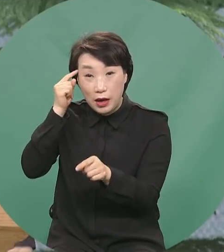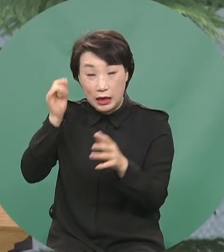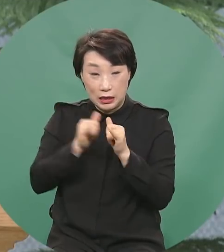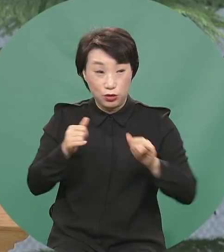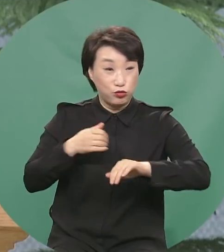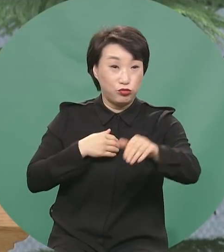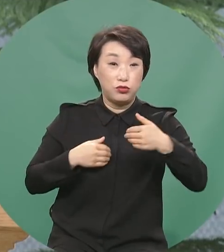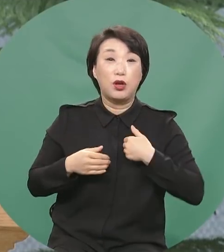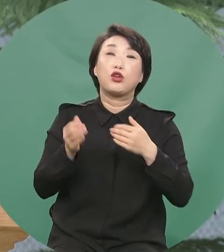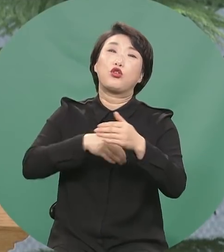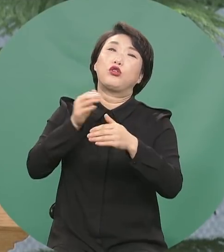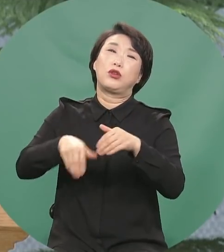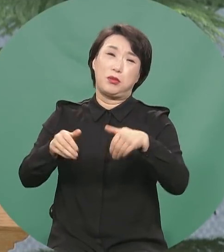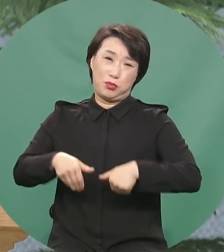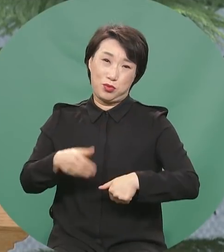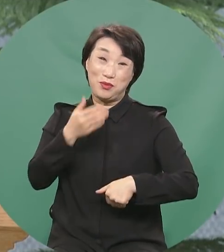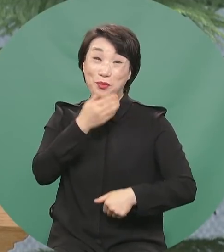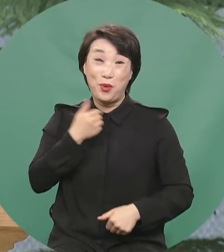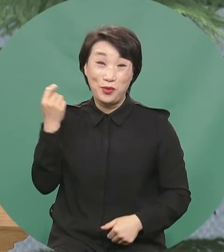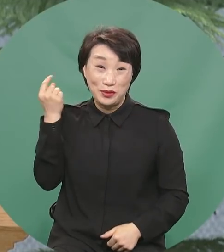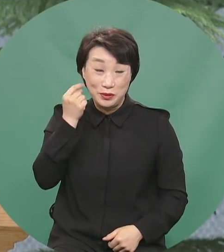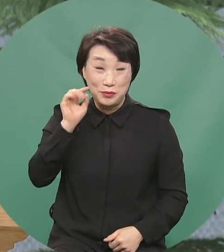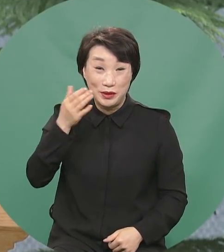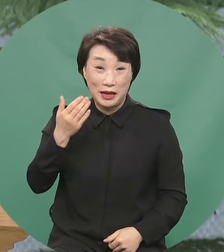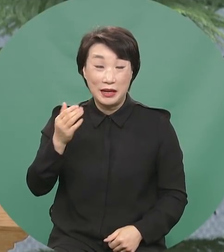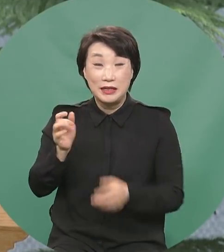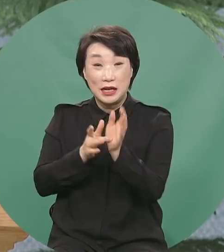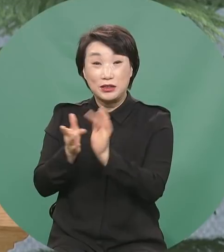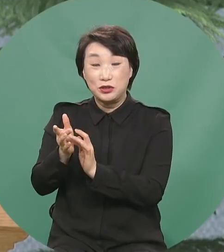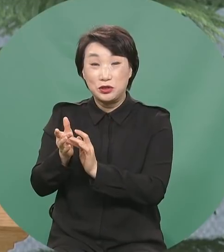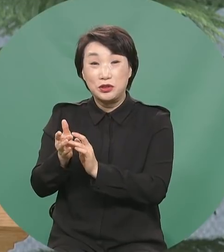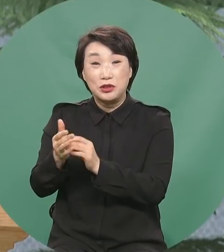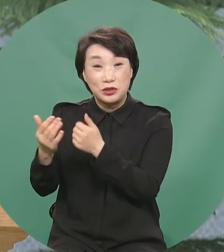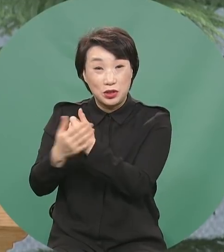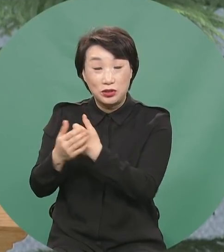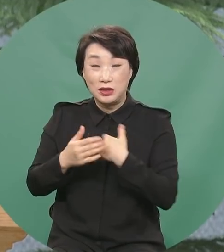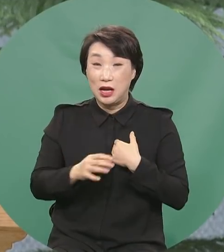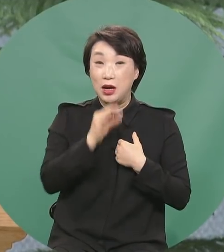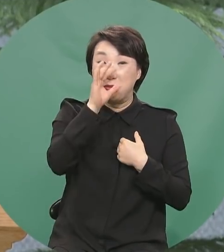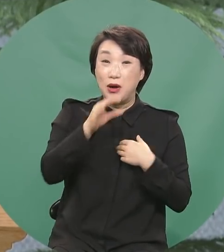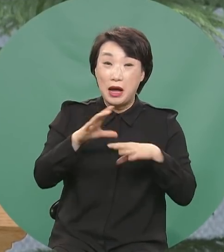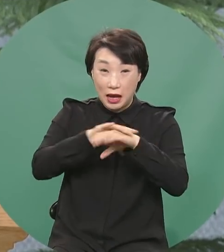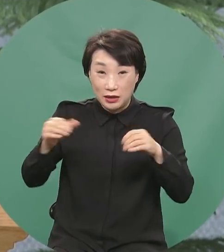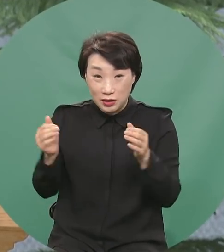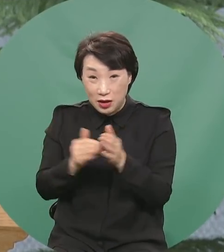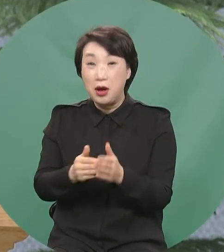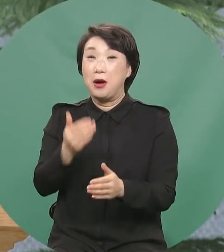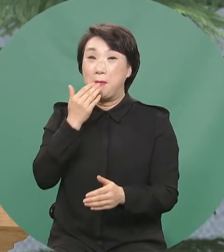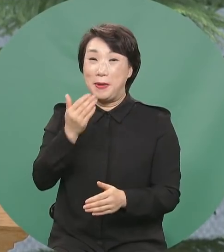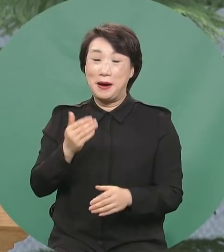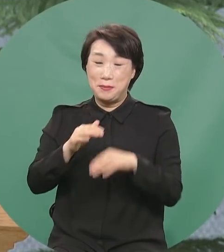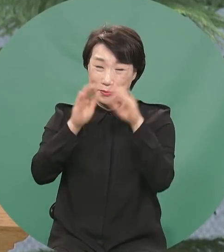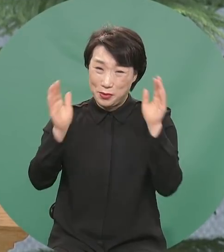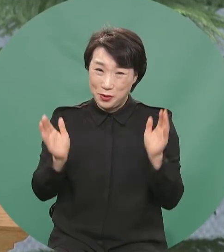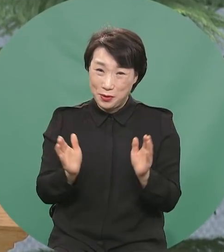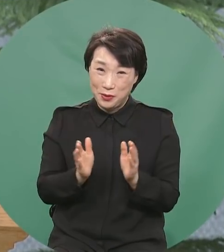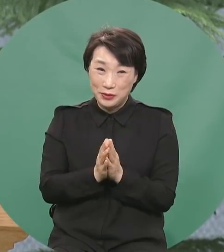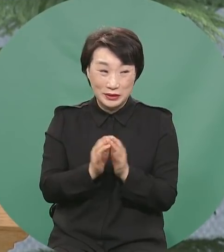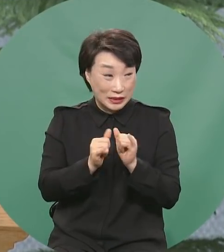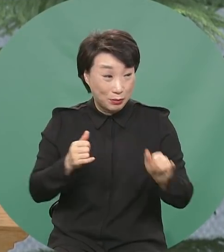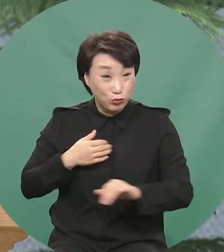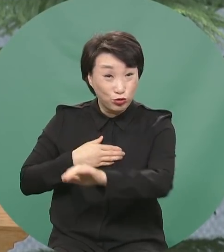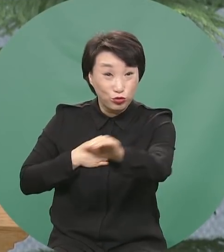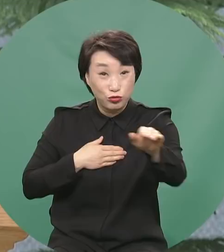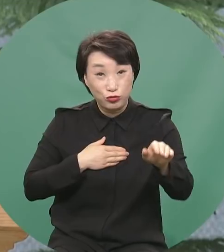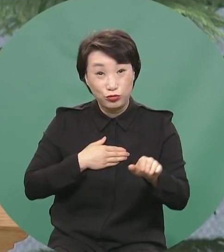인류에게 절대적인 복음이요, 예수로 불가능을 해결하는 모든